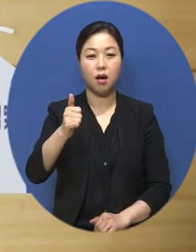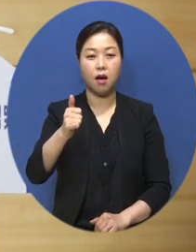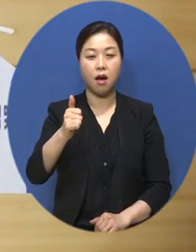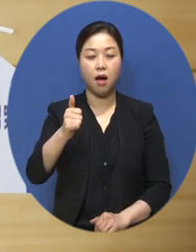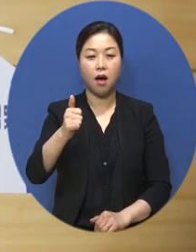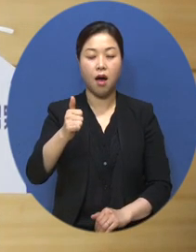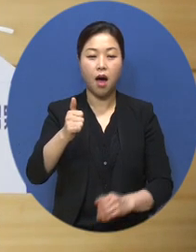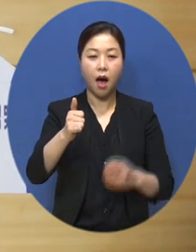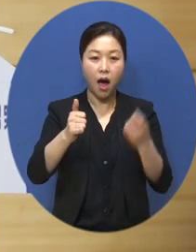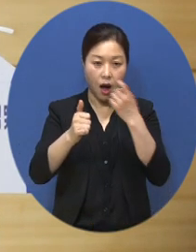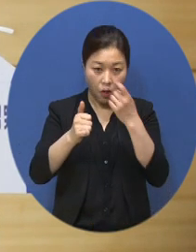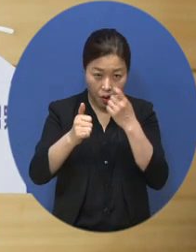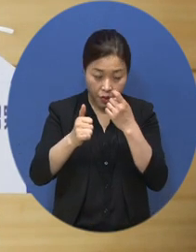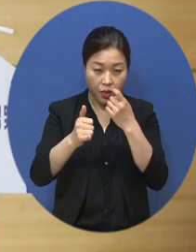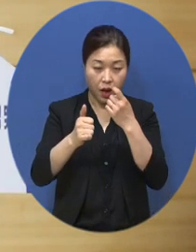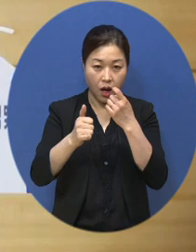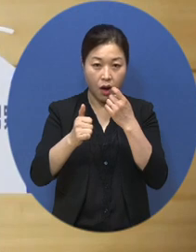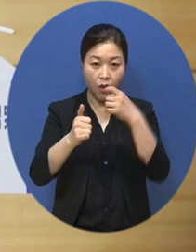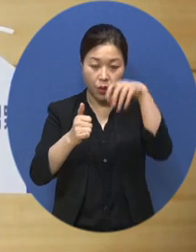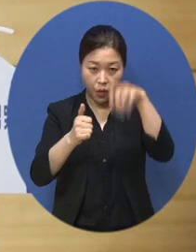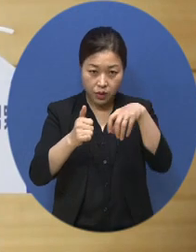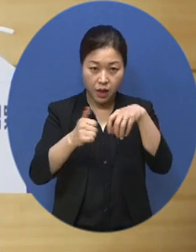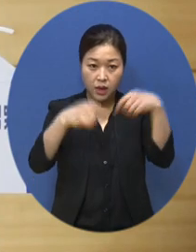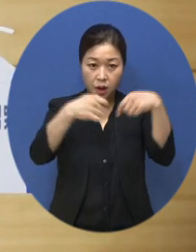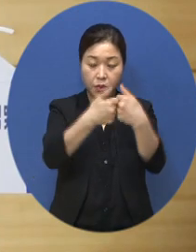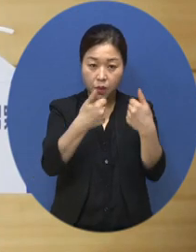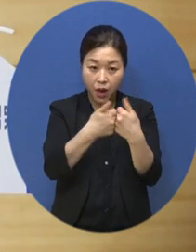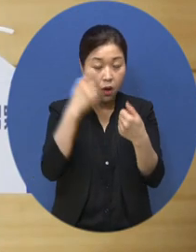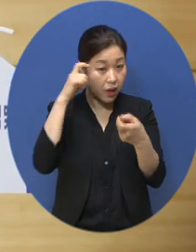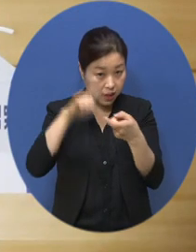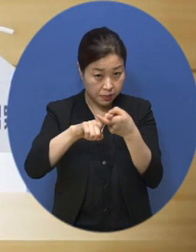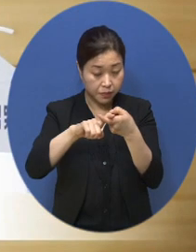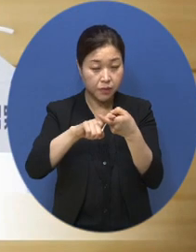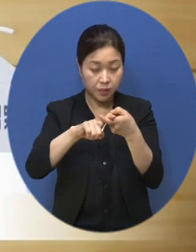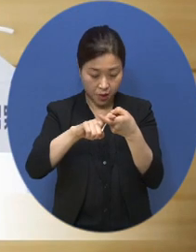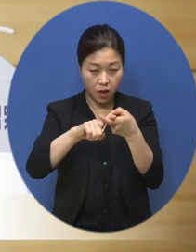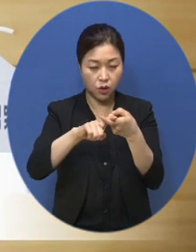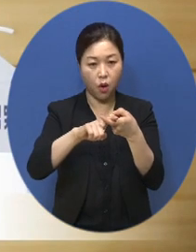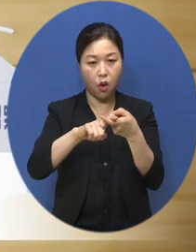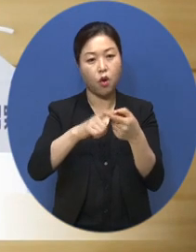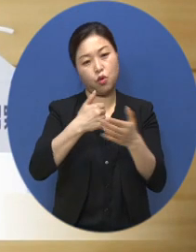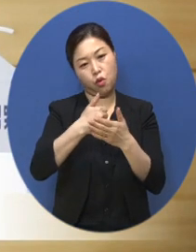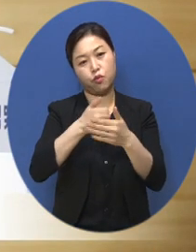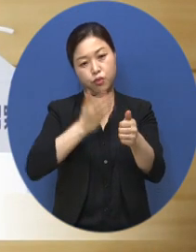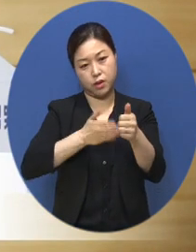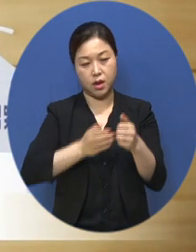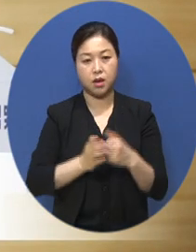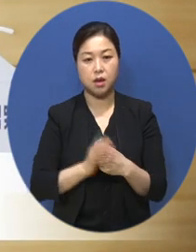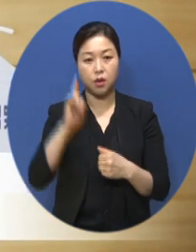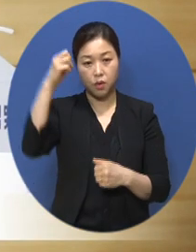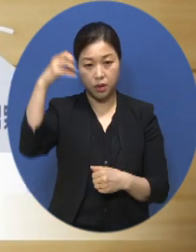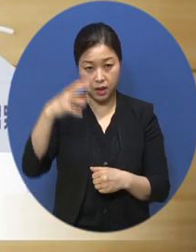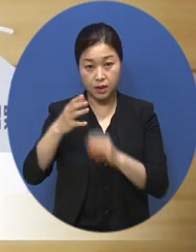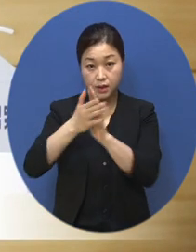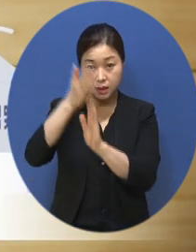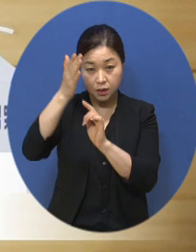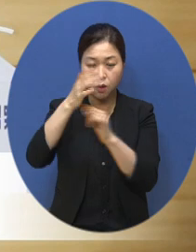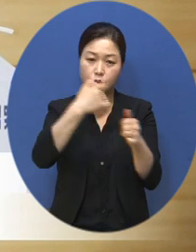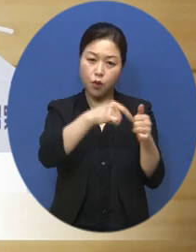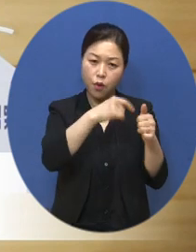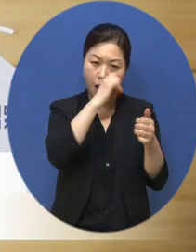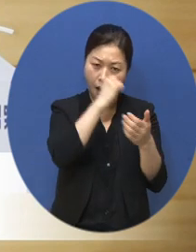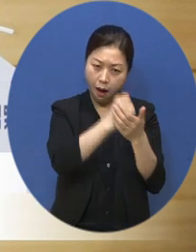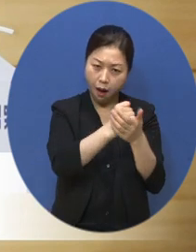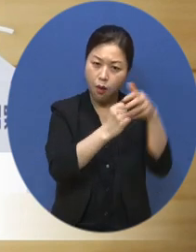평가하며 지속적인 관심과 도움을 요청했습니다. 고양시를 기억하기 좋은 도시라고 이렇게 이미지 메이킹을